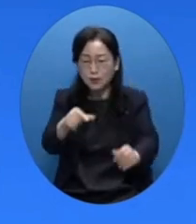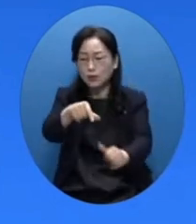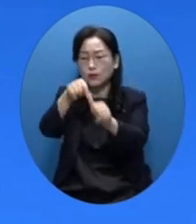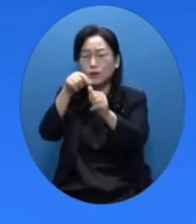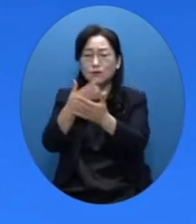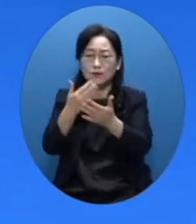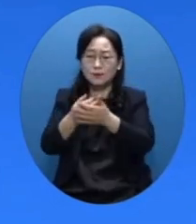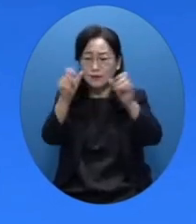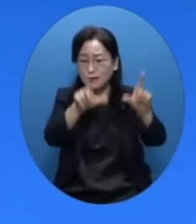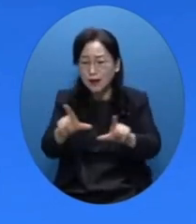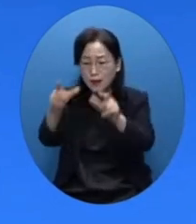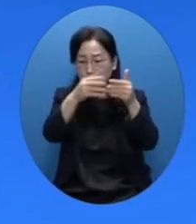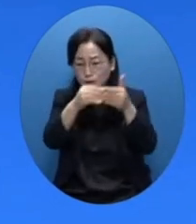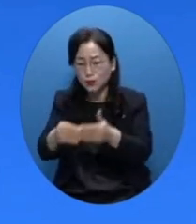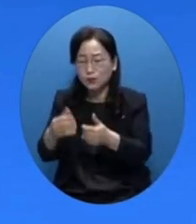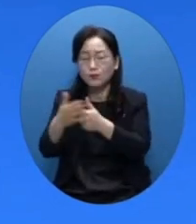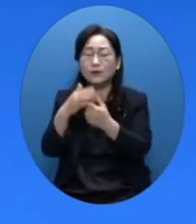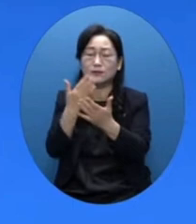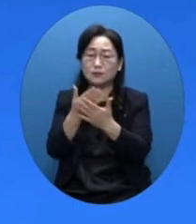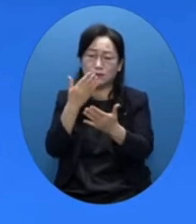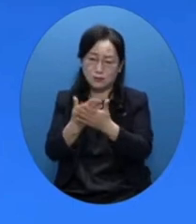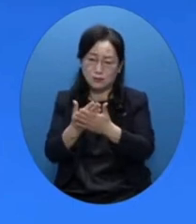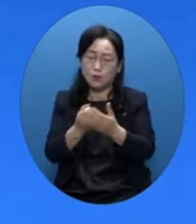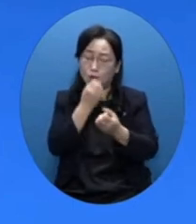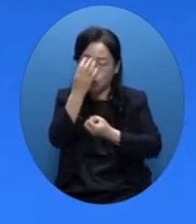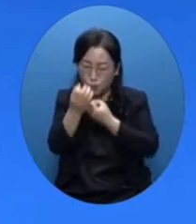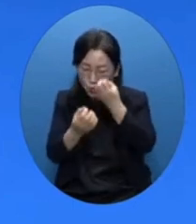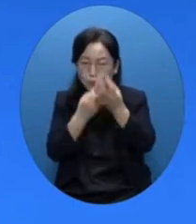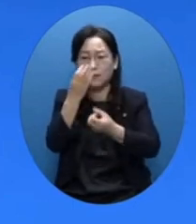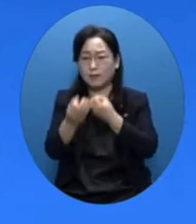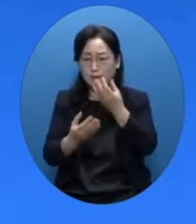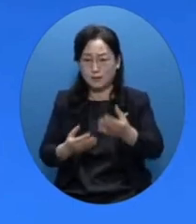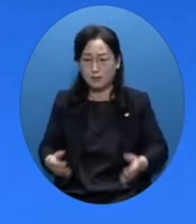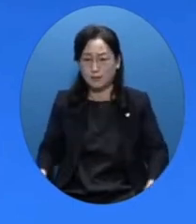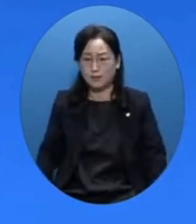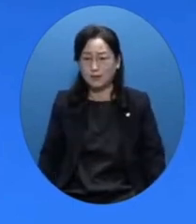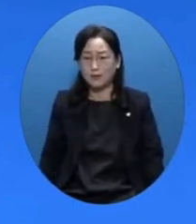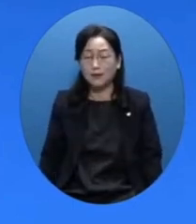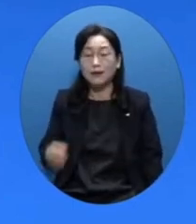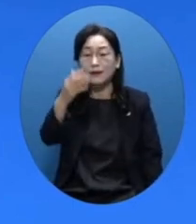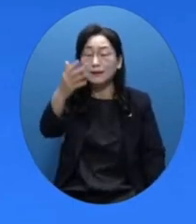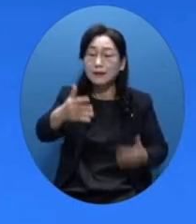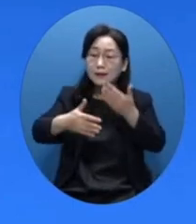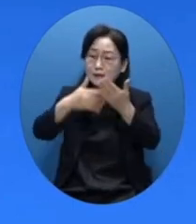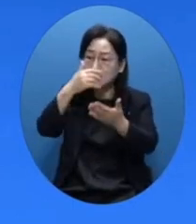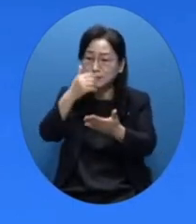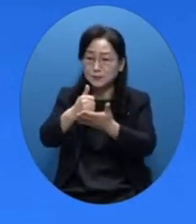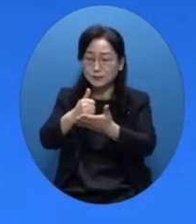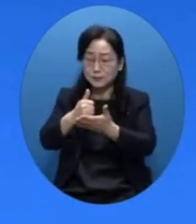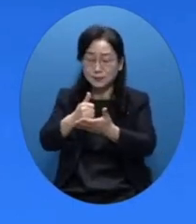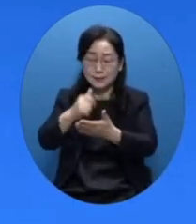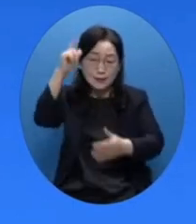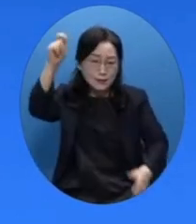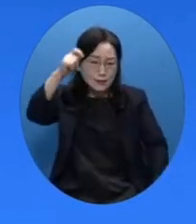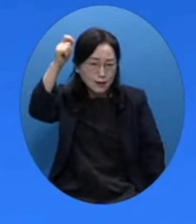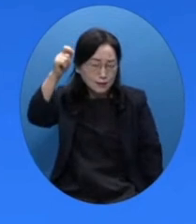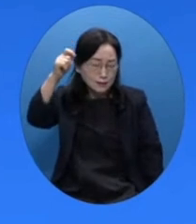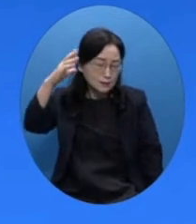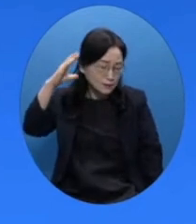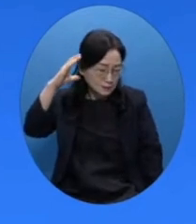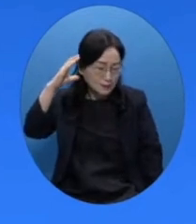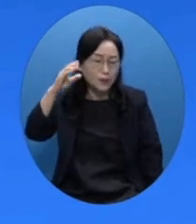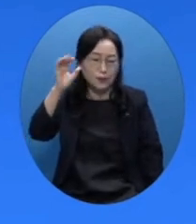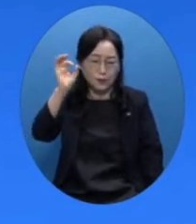인도하여 주옵소서 다시 고백했던 것입니다 하나님께서 다윗의 기도를 들으시고 그를